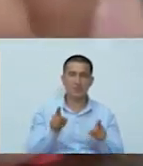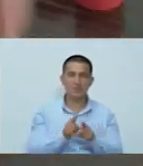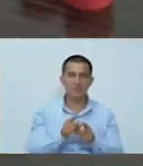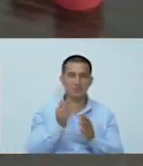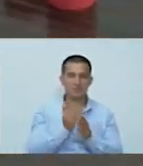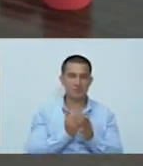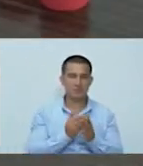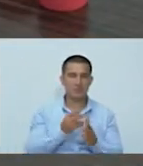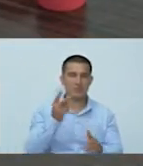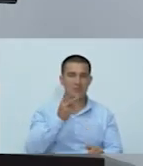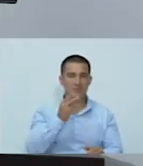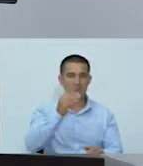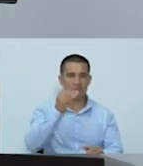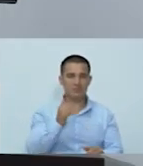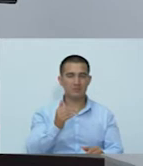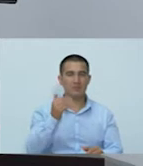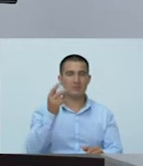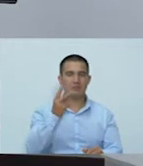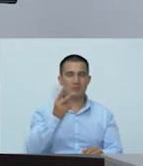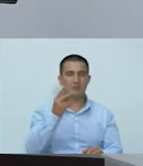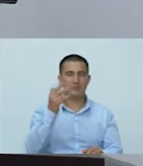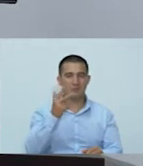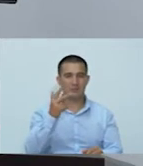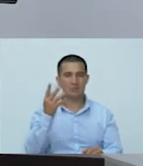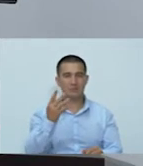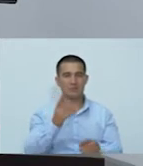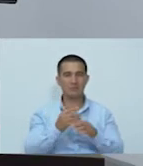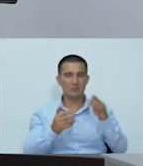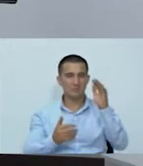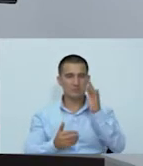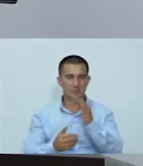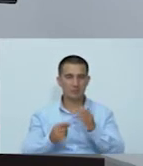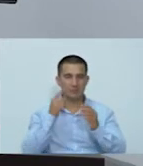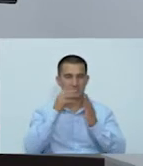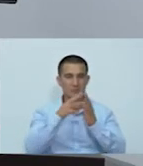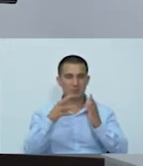ketma-ketlikda ikkinchi qatorimizni yopishtirib olamiz.